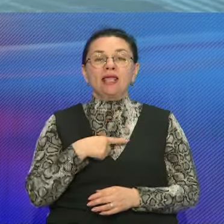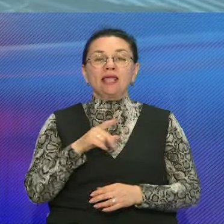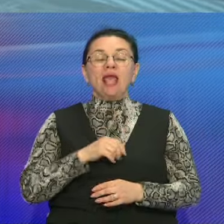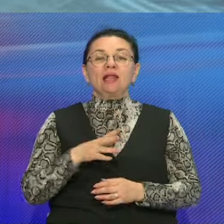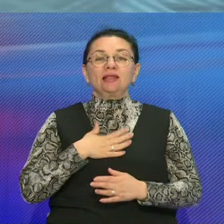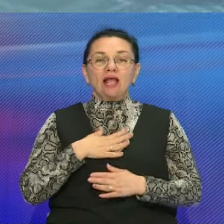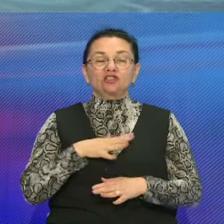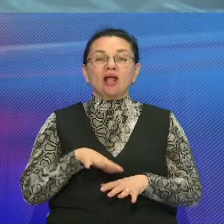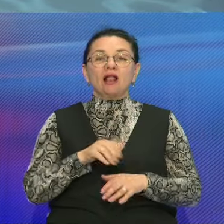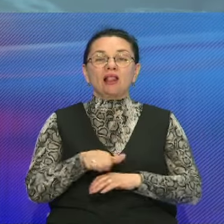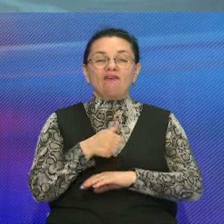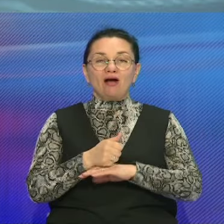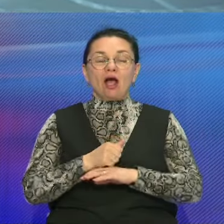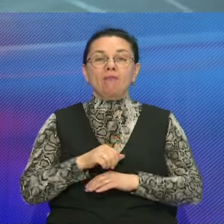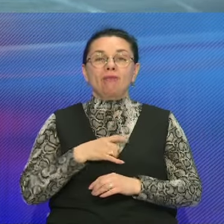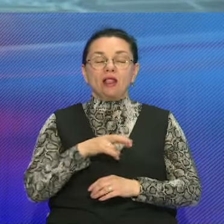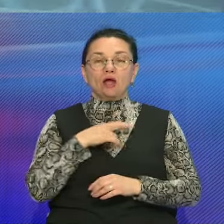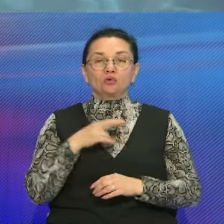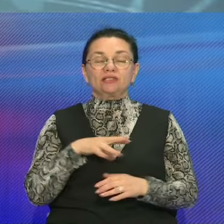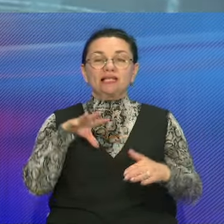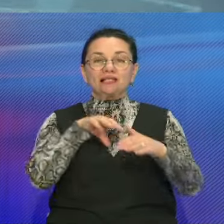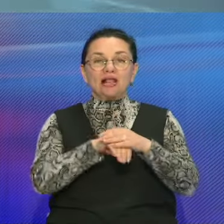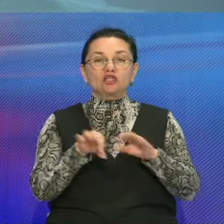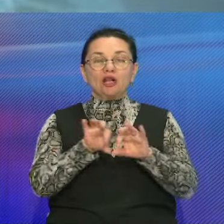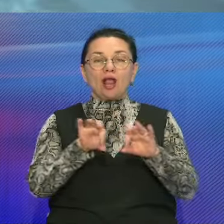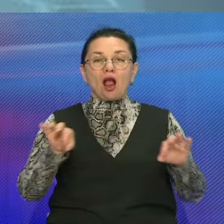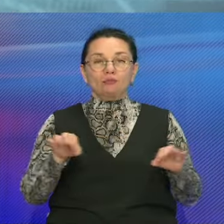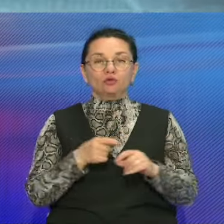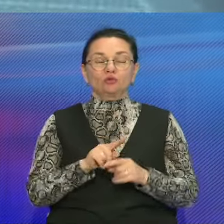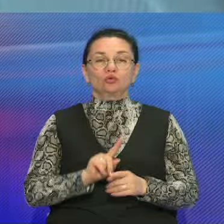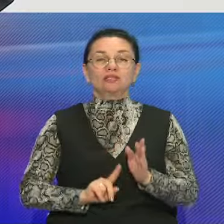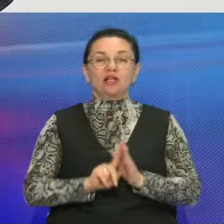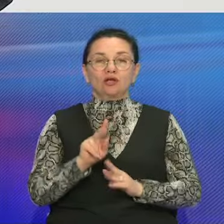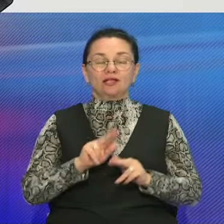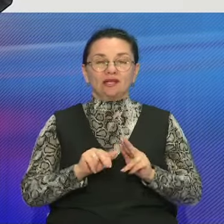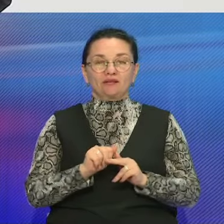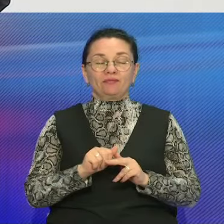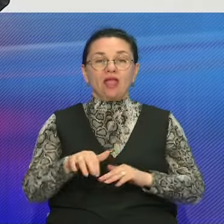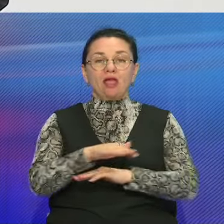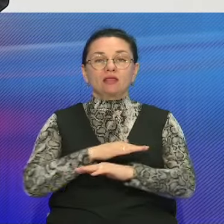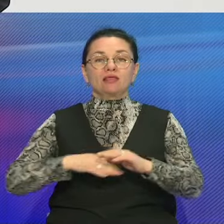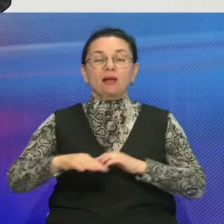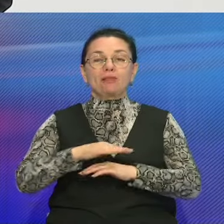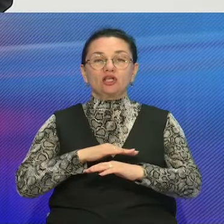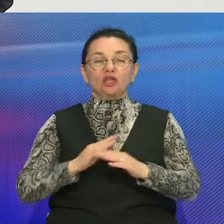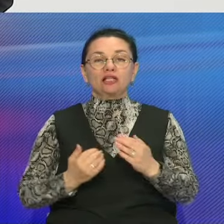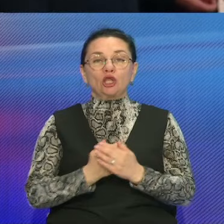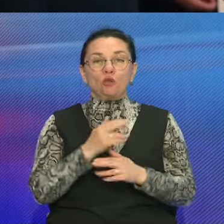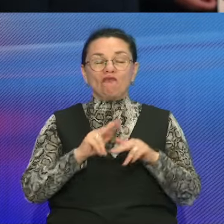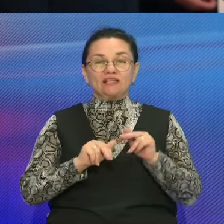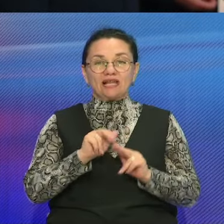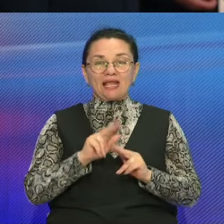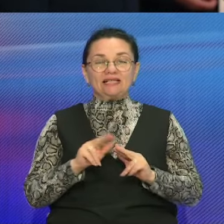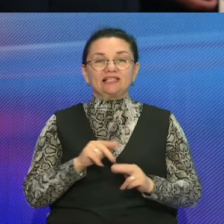уділ в урочистій церемонії закладки капсули з посланням нащадкам. На пляцовці узведення нового об'єкта охови